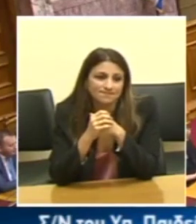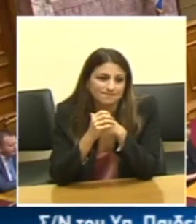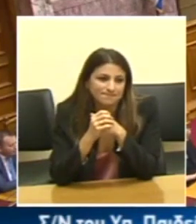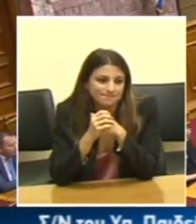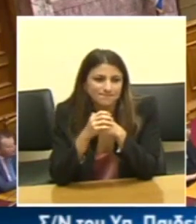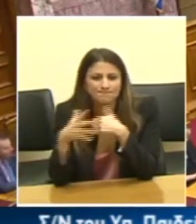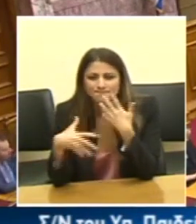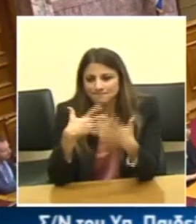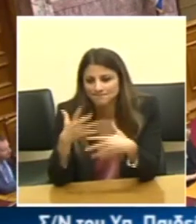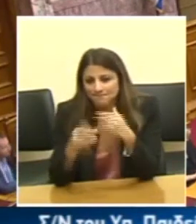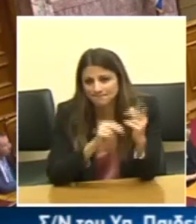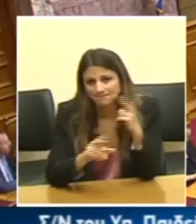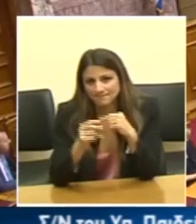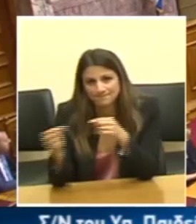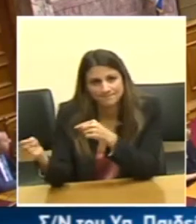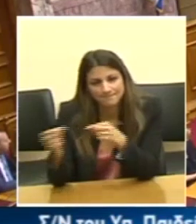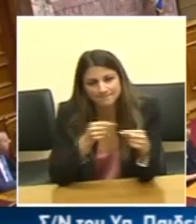Η πλειοδοσία.